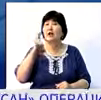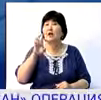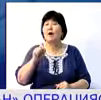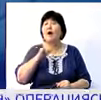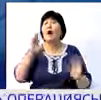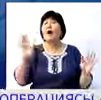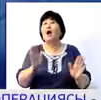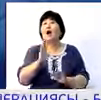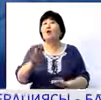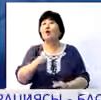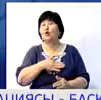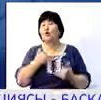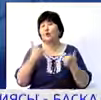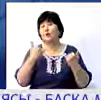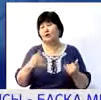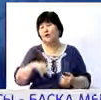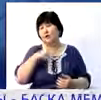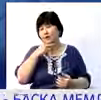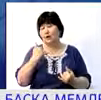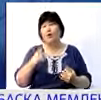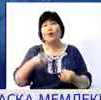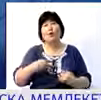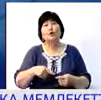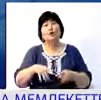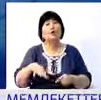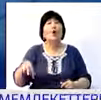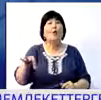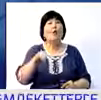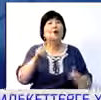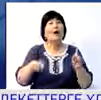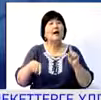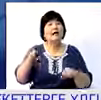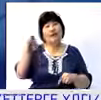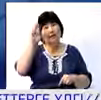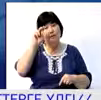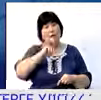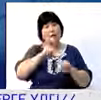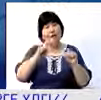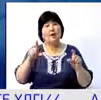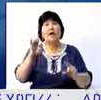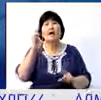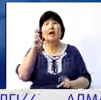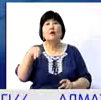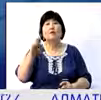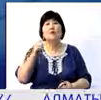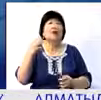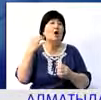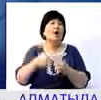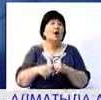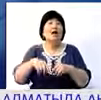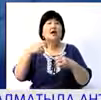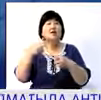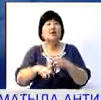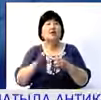асқақ әнұранымызды қастерлеп, құрмет көрсетуі тиіс. Өкінішке қарай облыстағы кейбір мемлекеттік мекемелер рәміздерге немқұрайлы қарап,